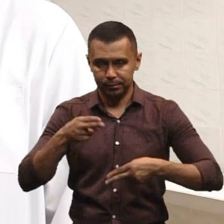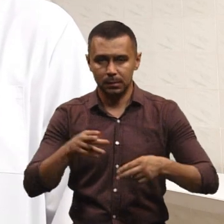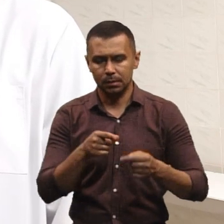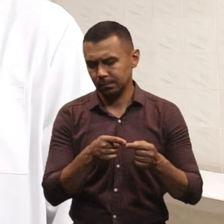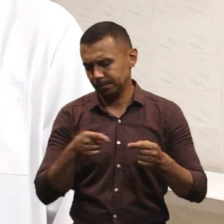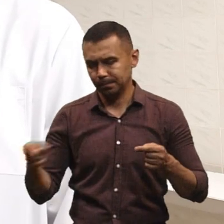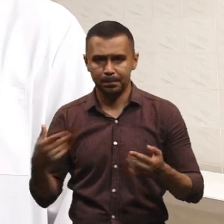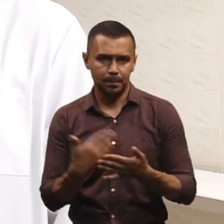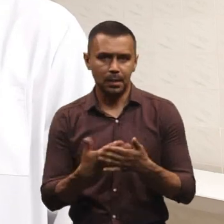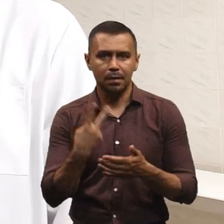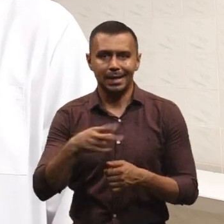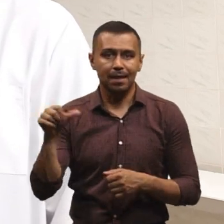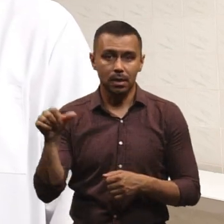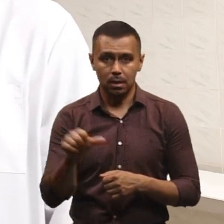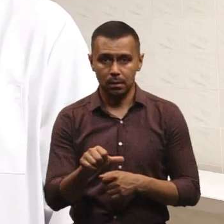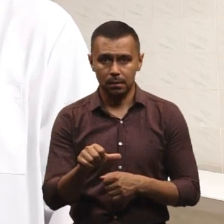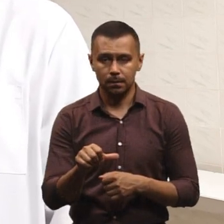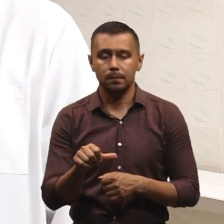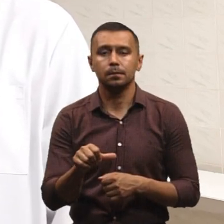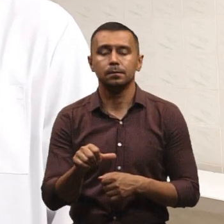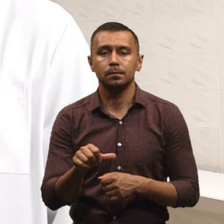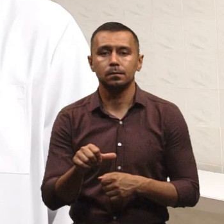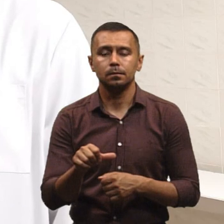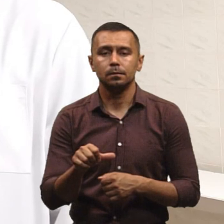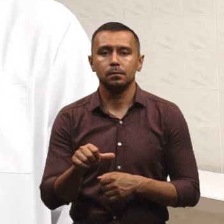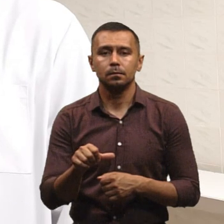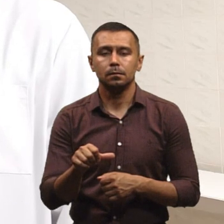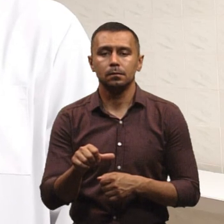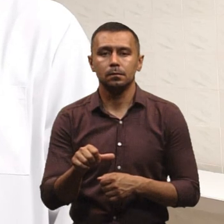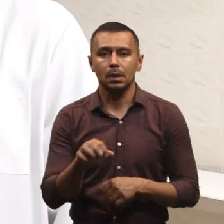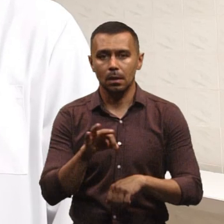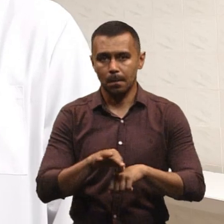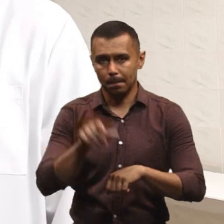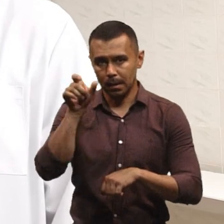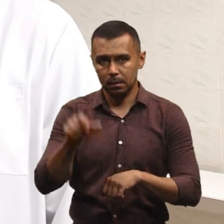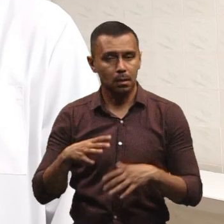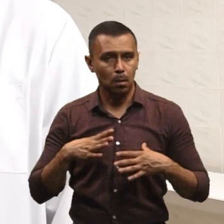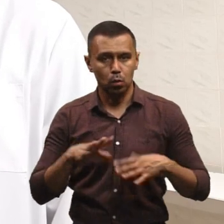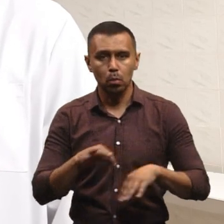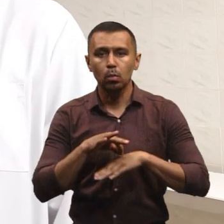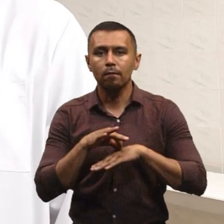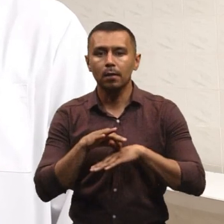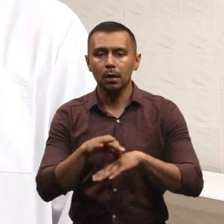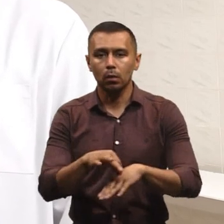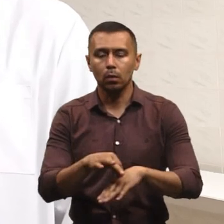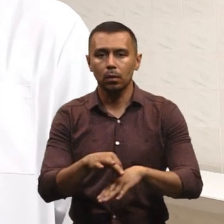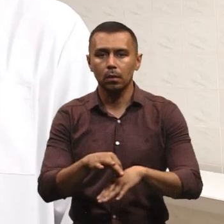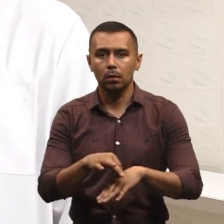тривала близько 20 хвилин пацієнту не було проведено